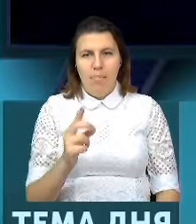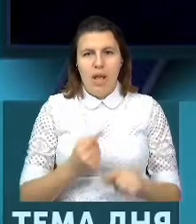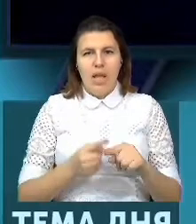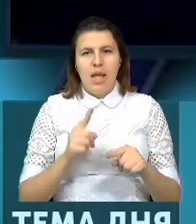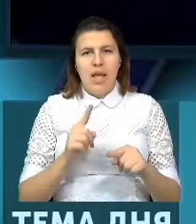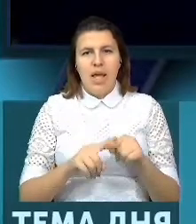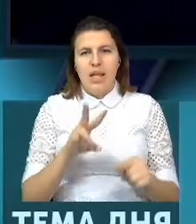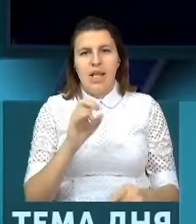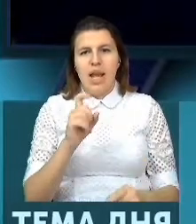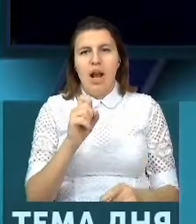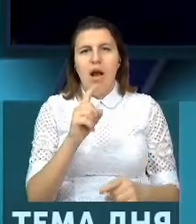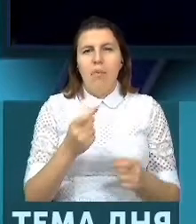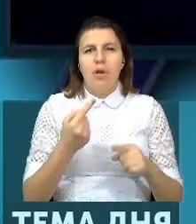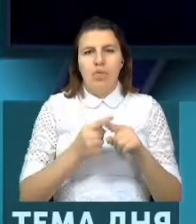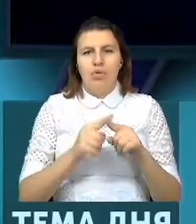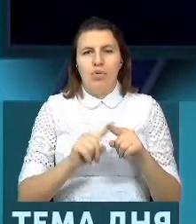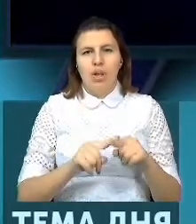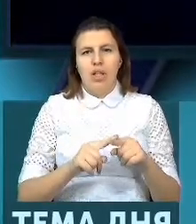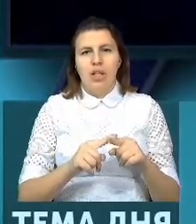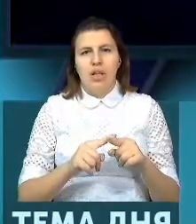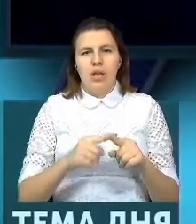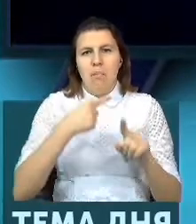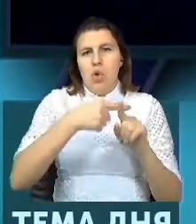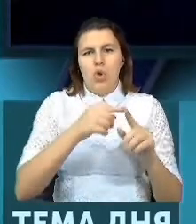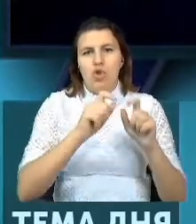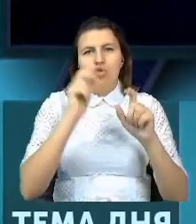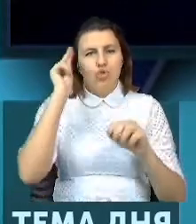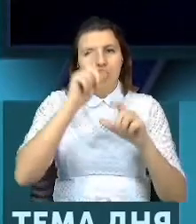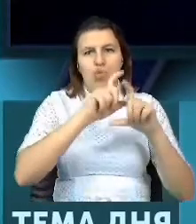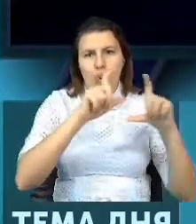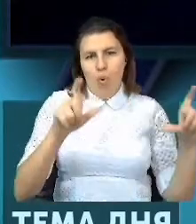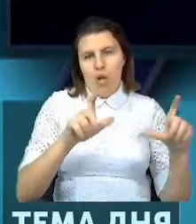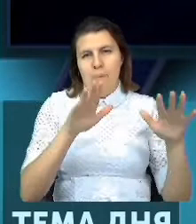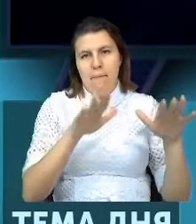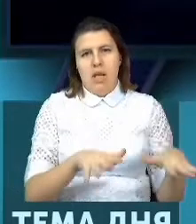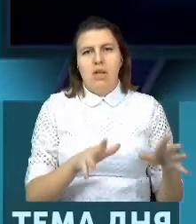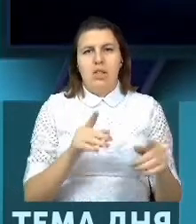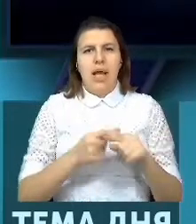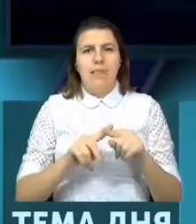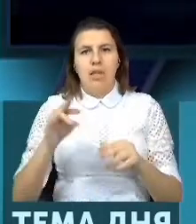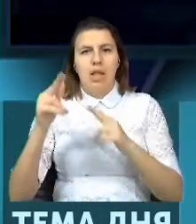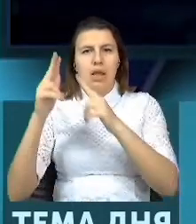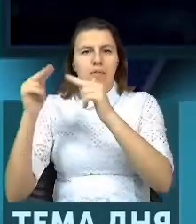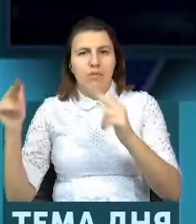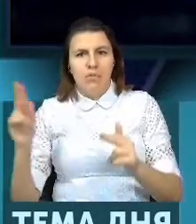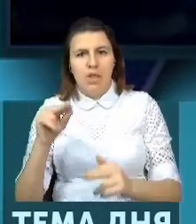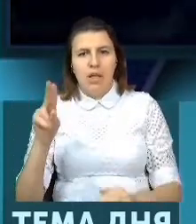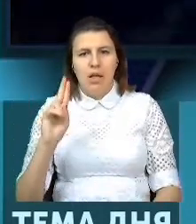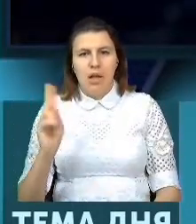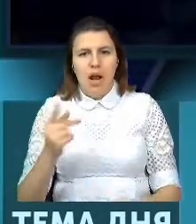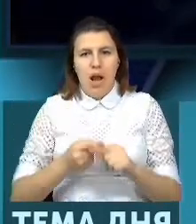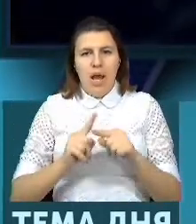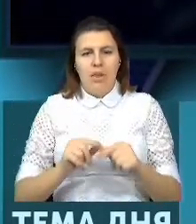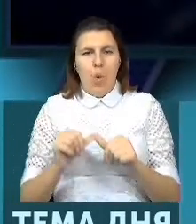школе, не хаб, который был сделан где-то в ДК. Это было место, где молодежь может создавать ивенты, какие она хочет. То